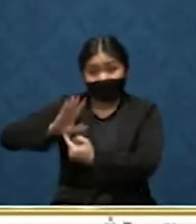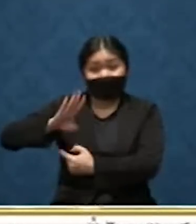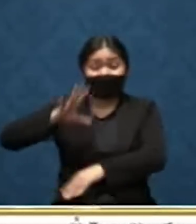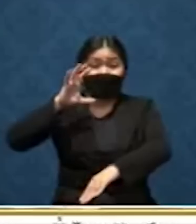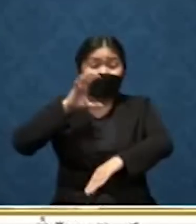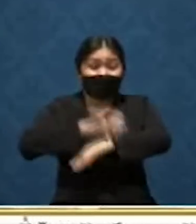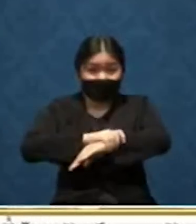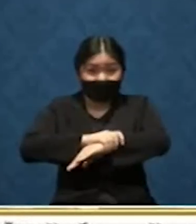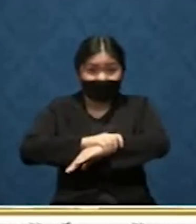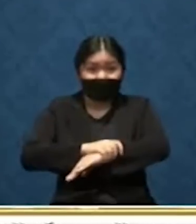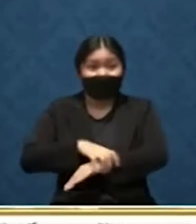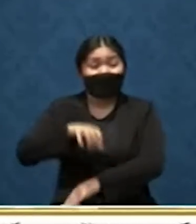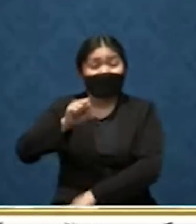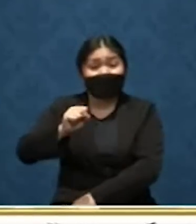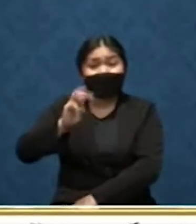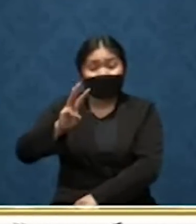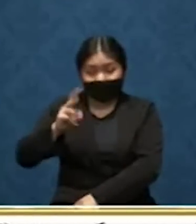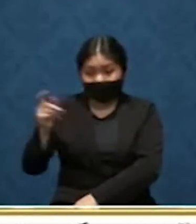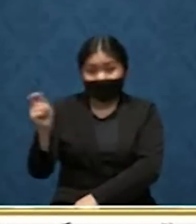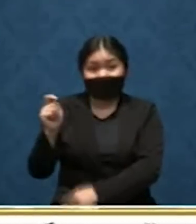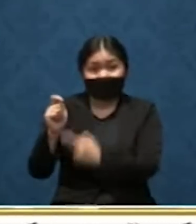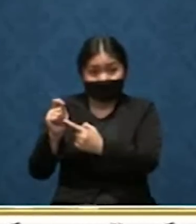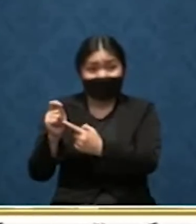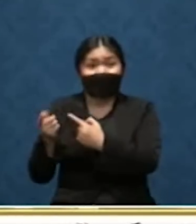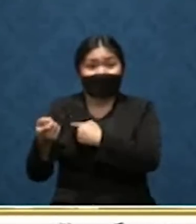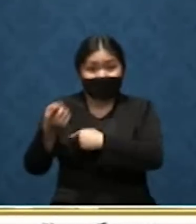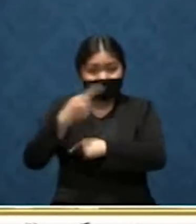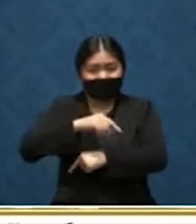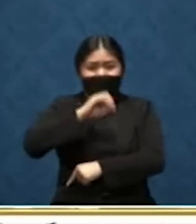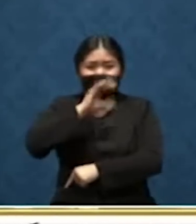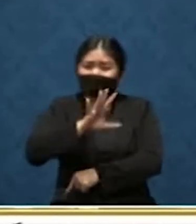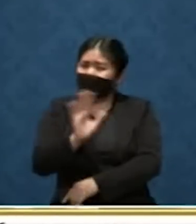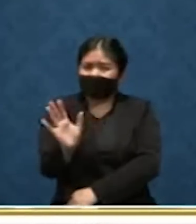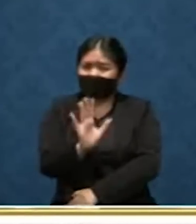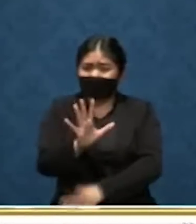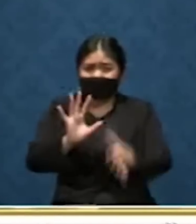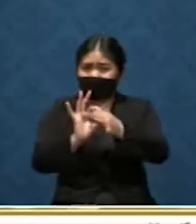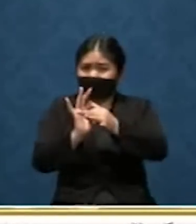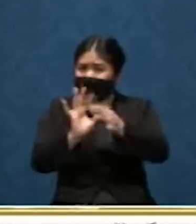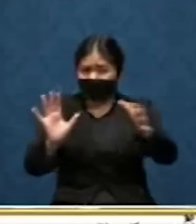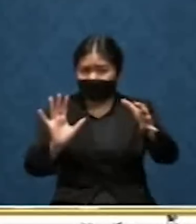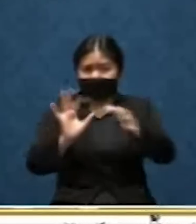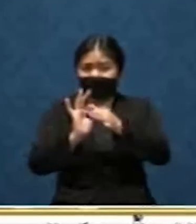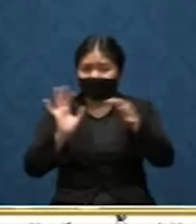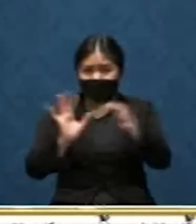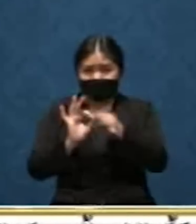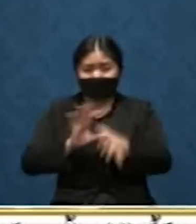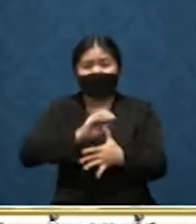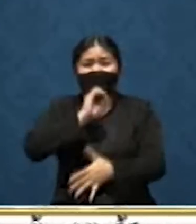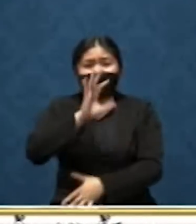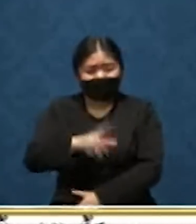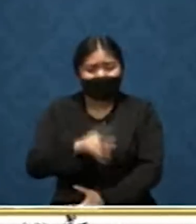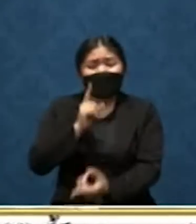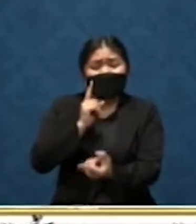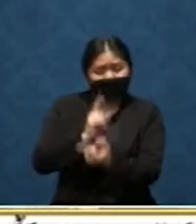ทางสโวออ่างก็ออกมาปัติเศษความเกี่ยวข้องเป็การใหญ่อ้างว่าก็รู้